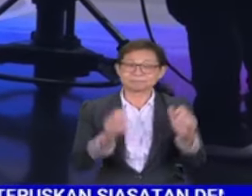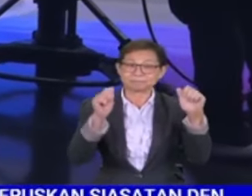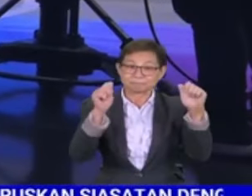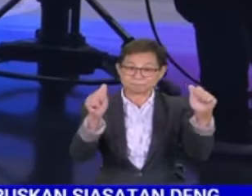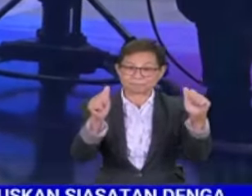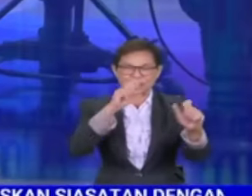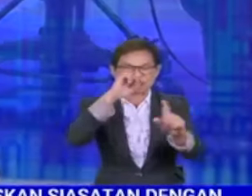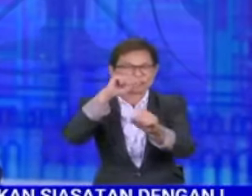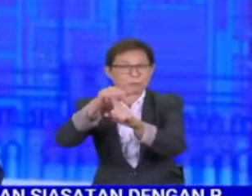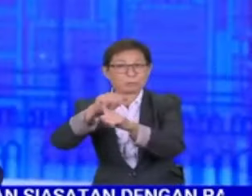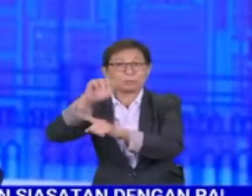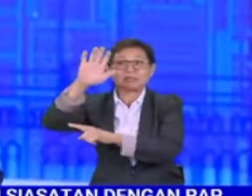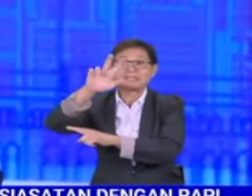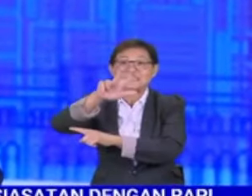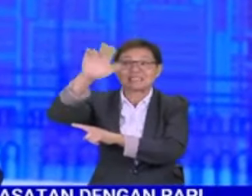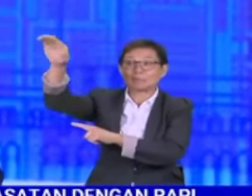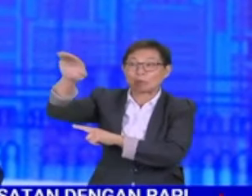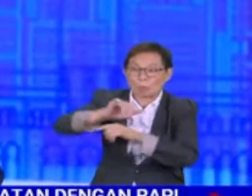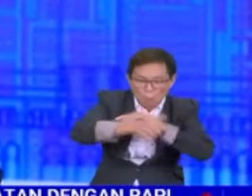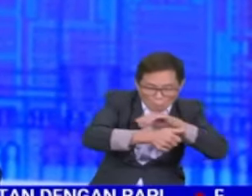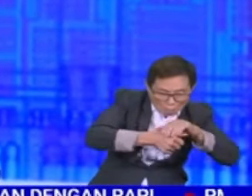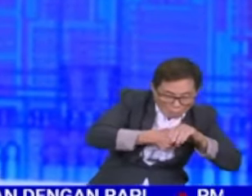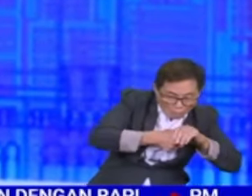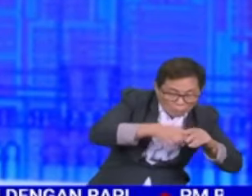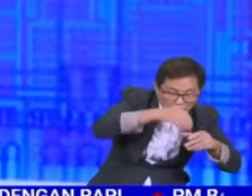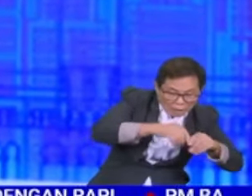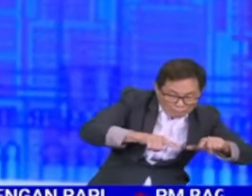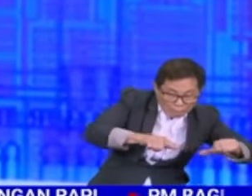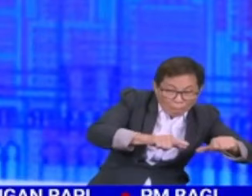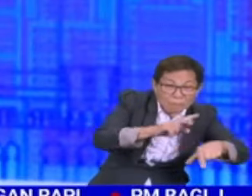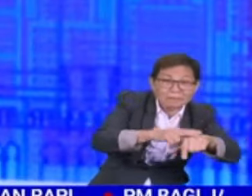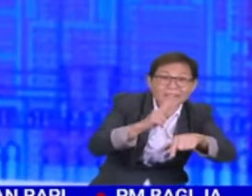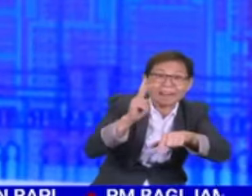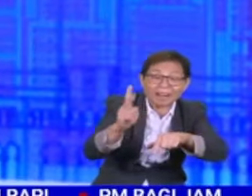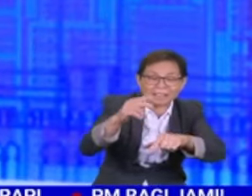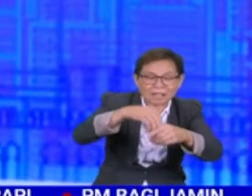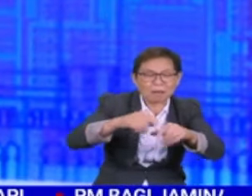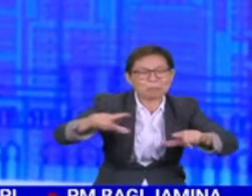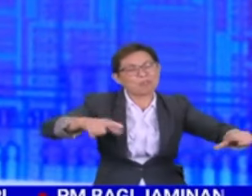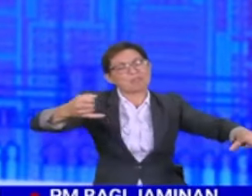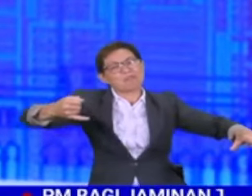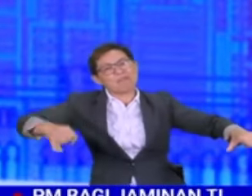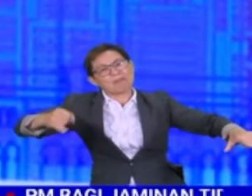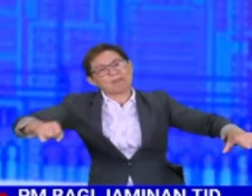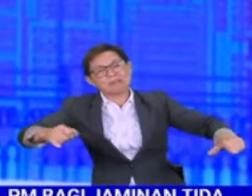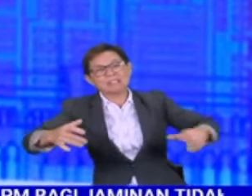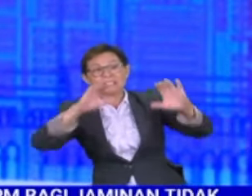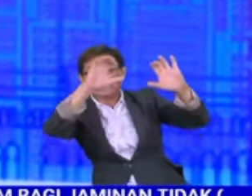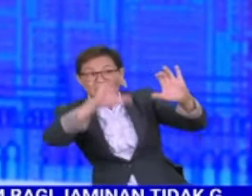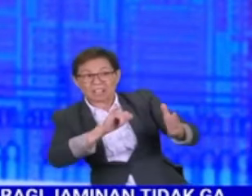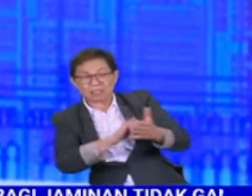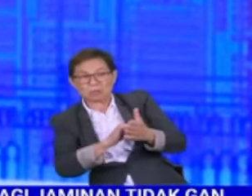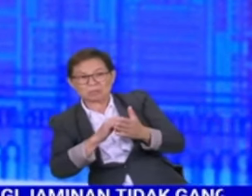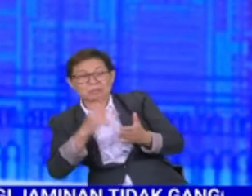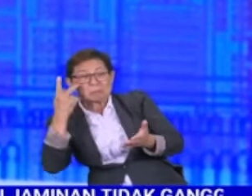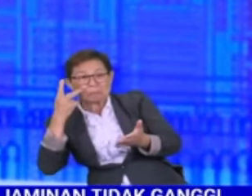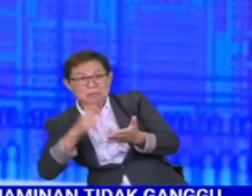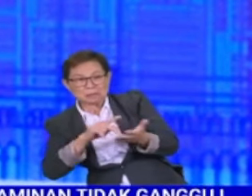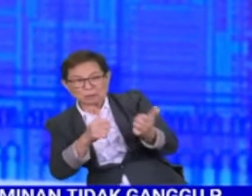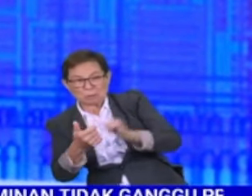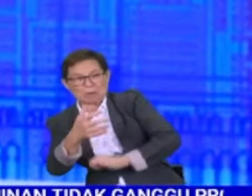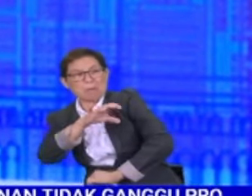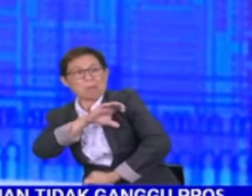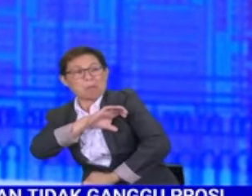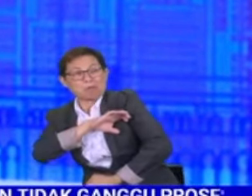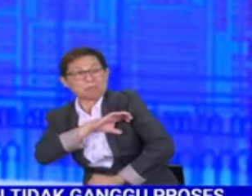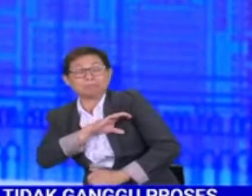Baiklah, tiga beradik menyorokkan dadah dalam perabot terpakai di dalam lori tidak berhasil apabila taktik itu berjaya dikesan oleh pihak